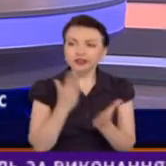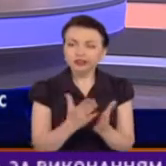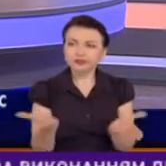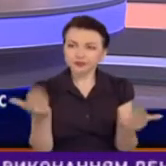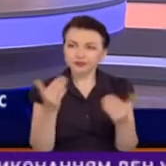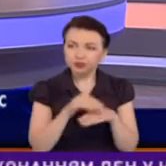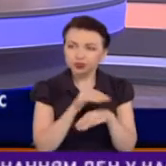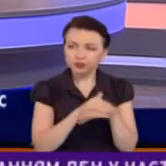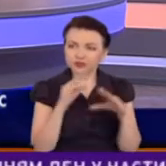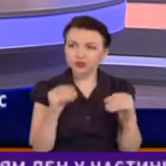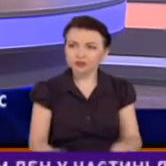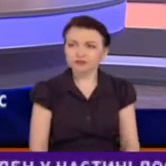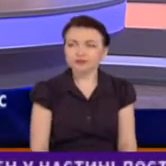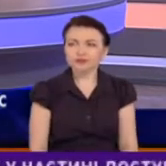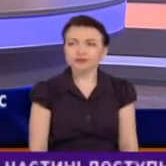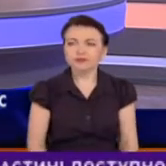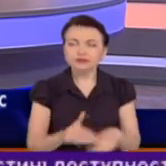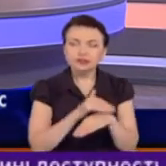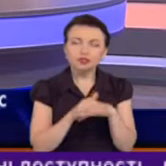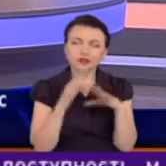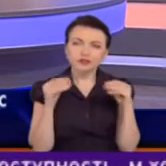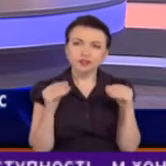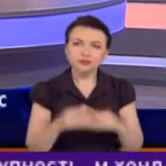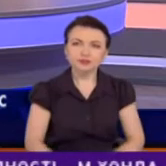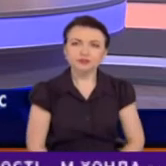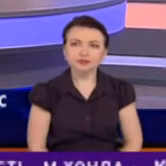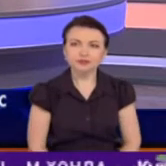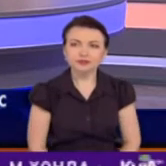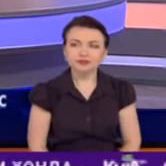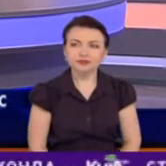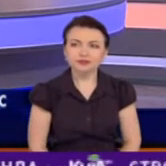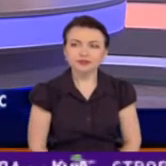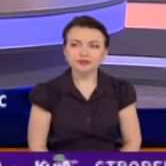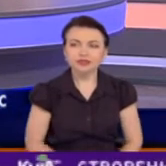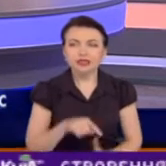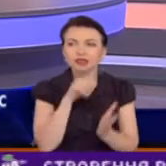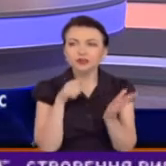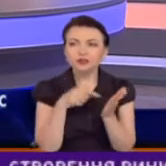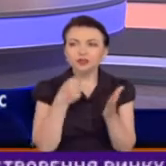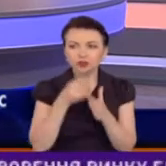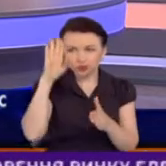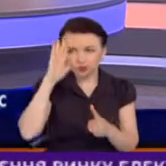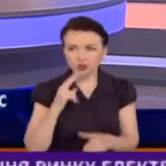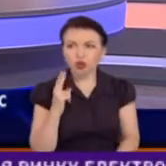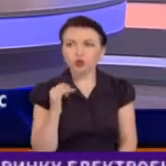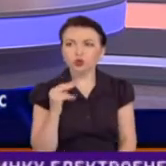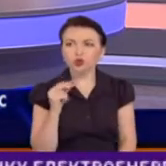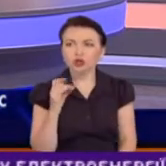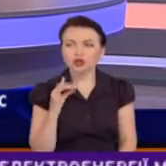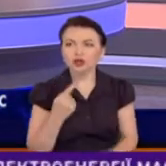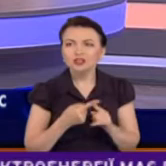добрий вечір. Я про політичну відповідь. Добрий вечір. Добрий вечір. Так там же ж економічно. Питання до пана Кучеренка. Да. Що